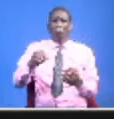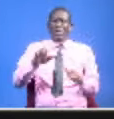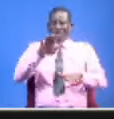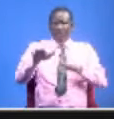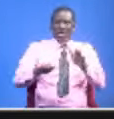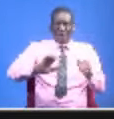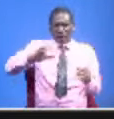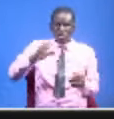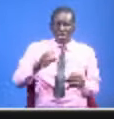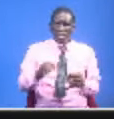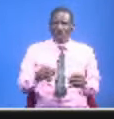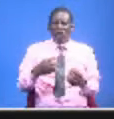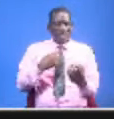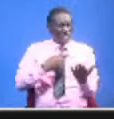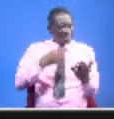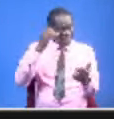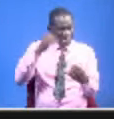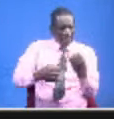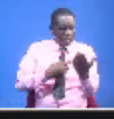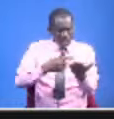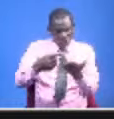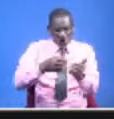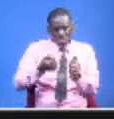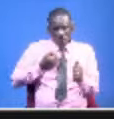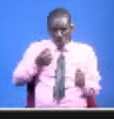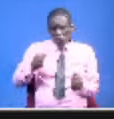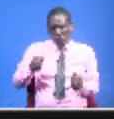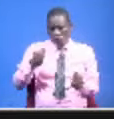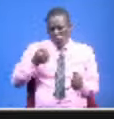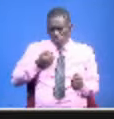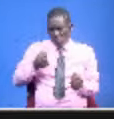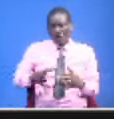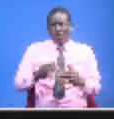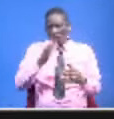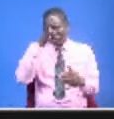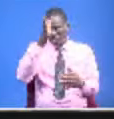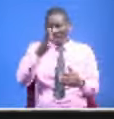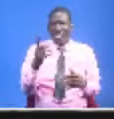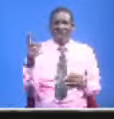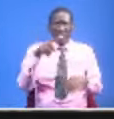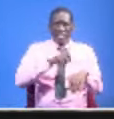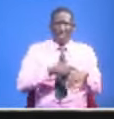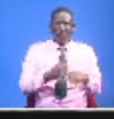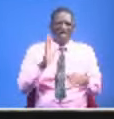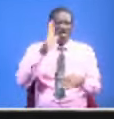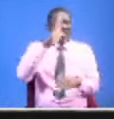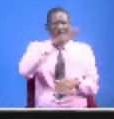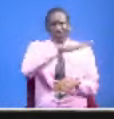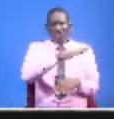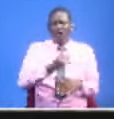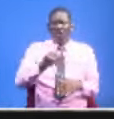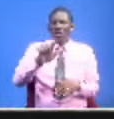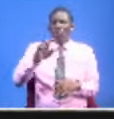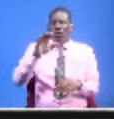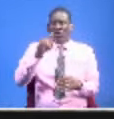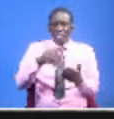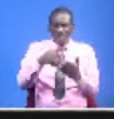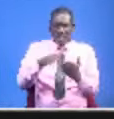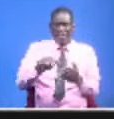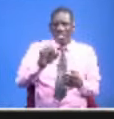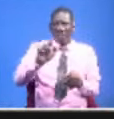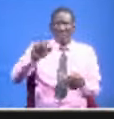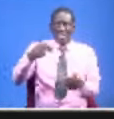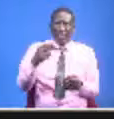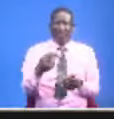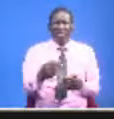Kirinyaga, mazungumzo ya mwisho na bintie yalikuwa Jumapili wakati wa mchana. Jioni, Lucy alimtumia Seth ambaye ni bintie wa